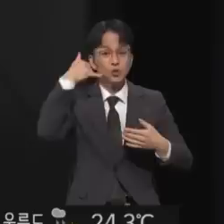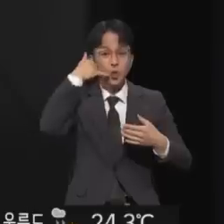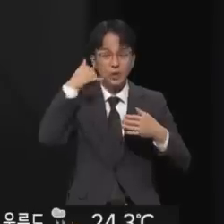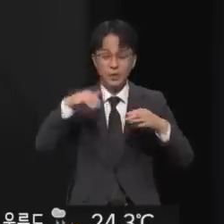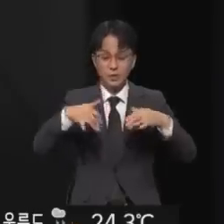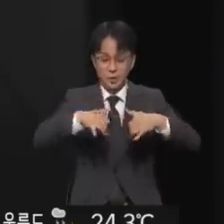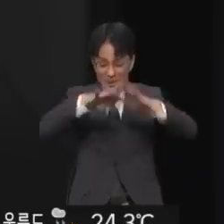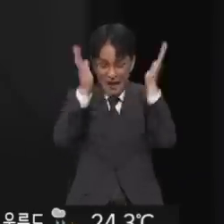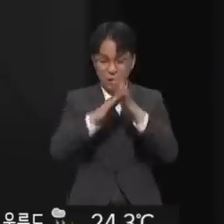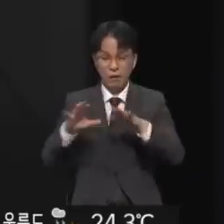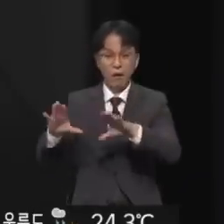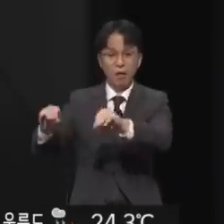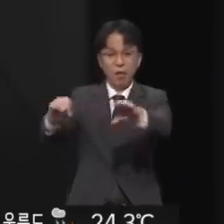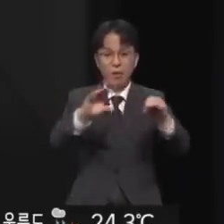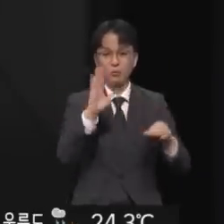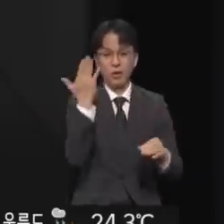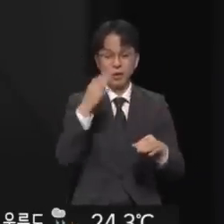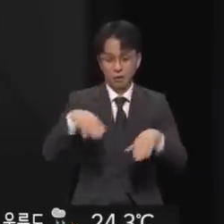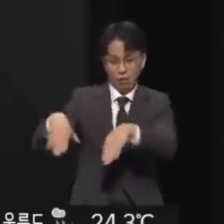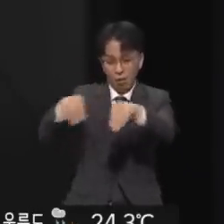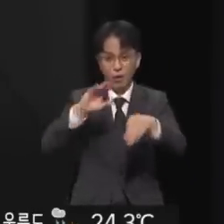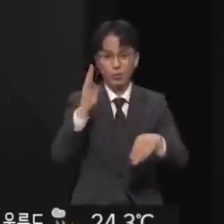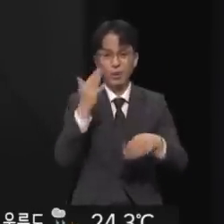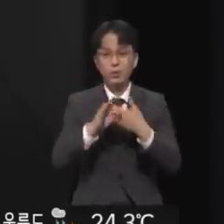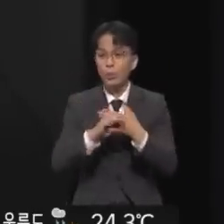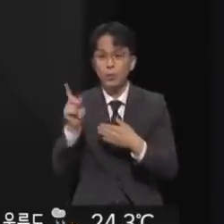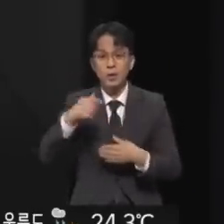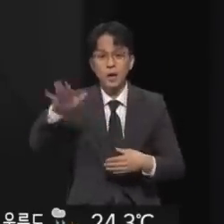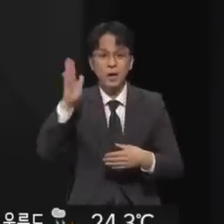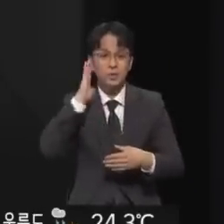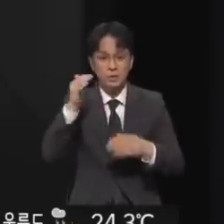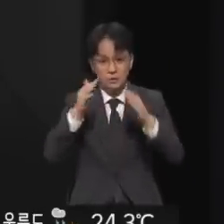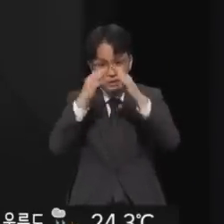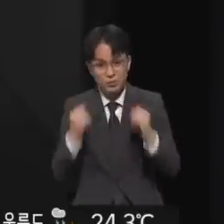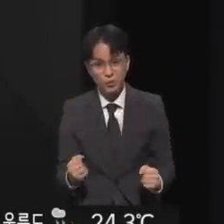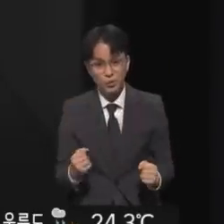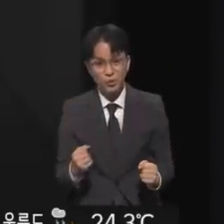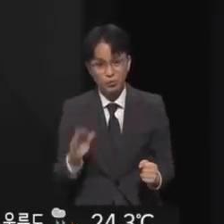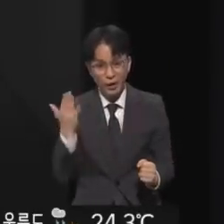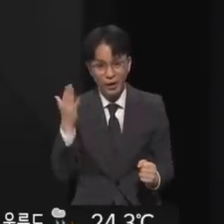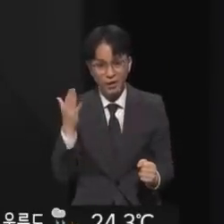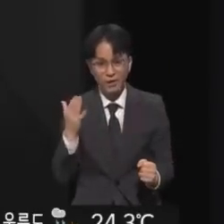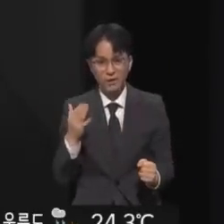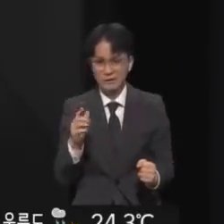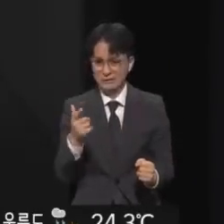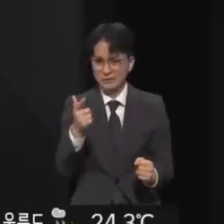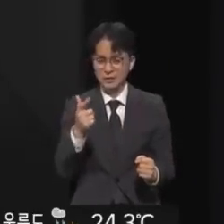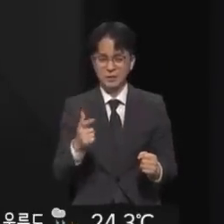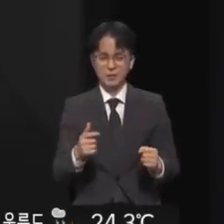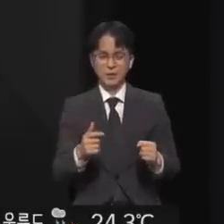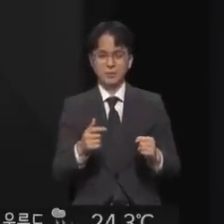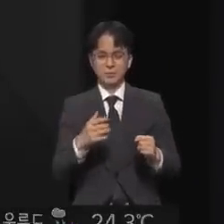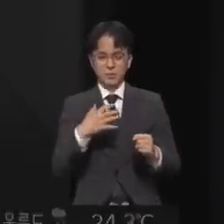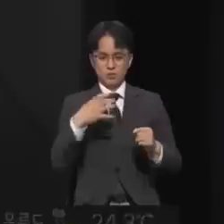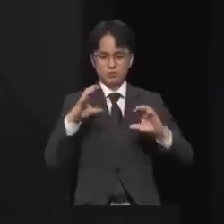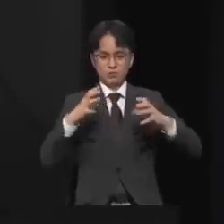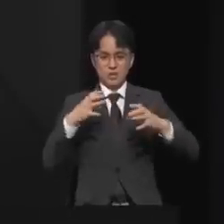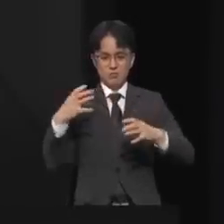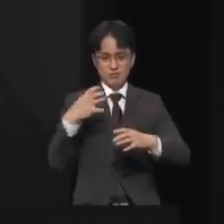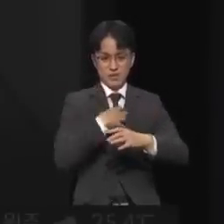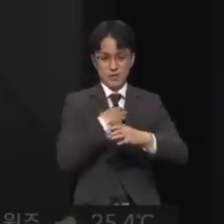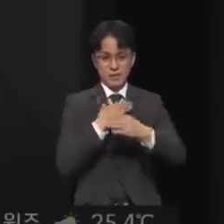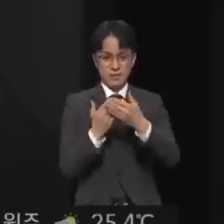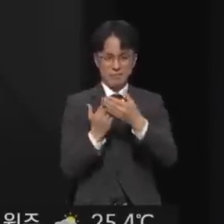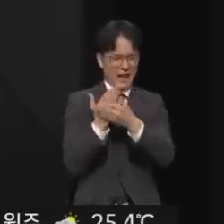그 대통령의 역할로서 즉 공직자 의 역할을 국가로서 어떻게 그 국가의 제체 최고 책임자로서 어떤